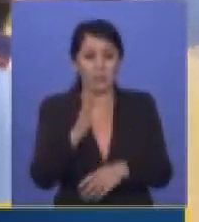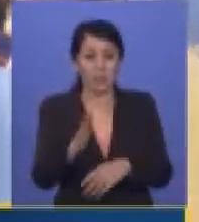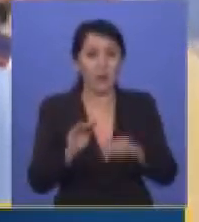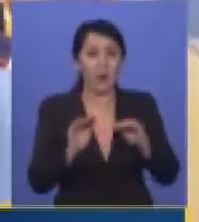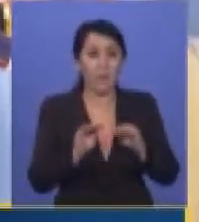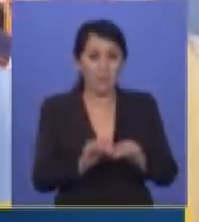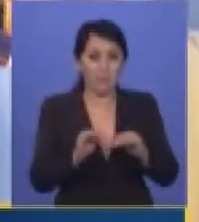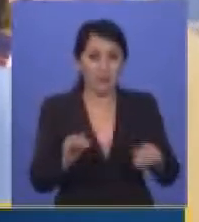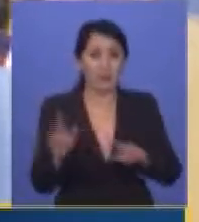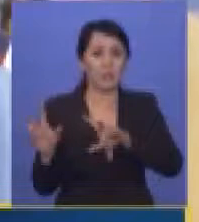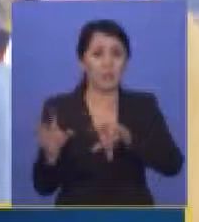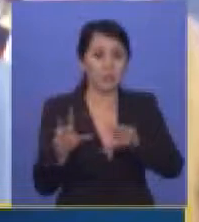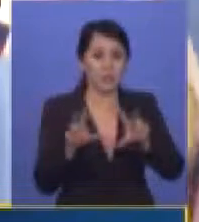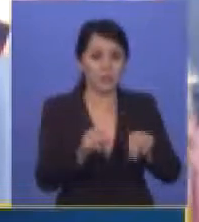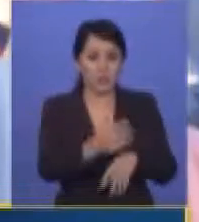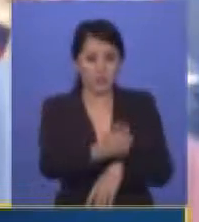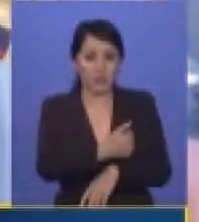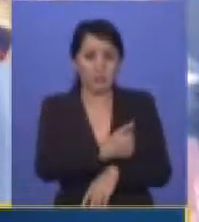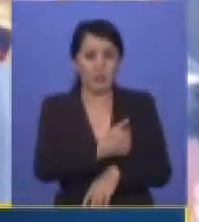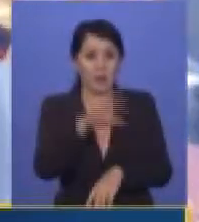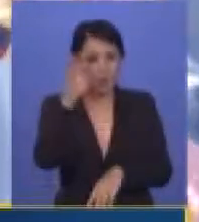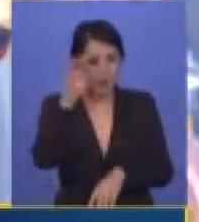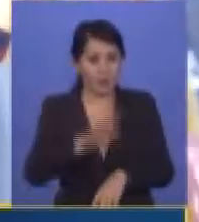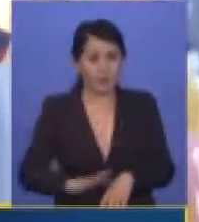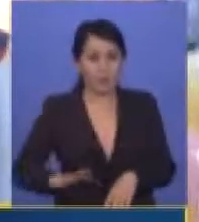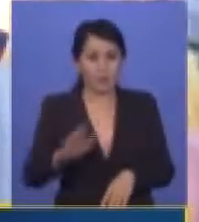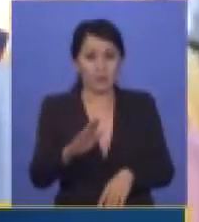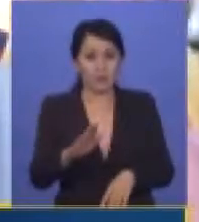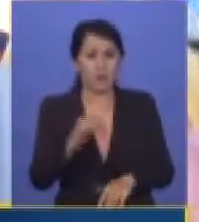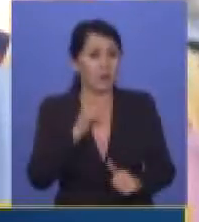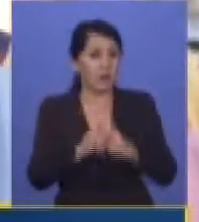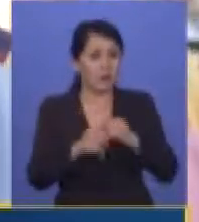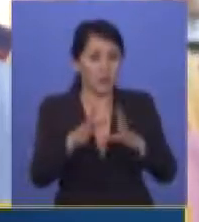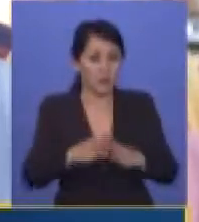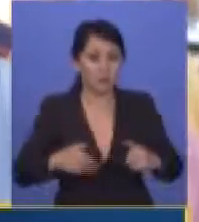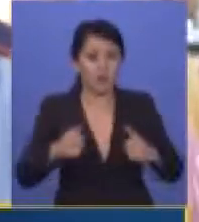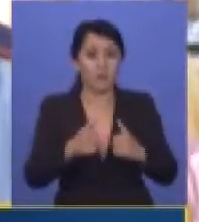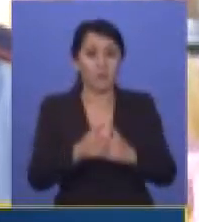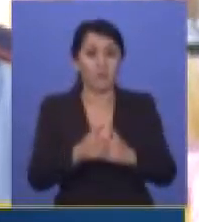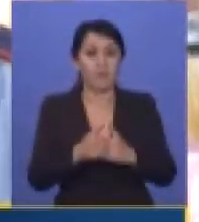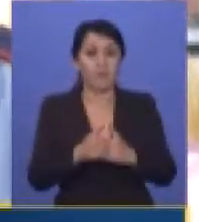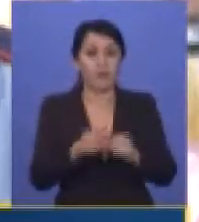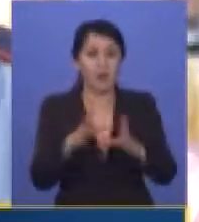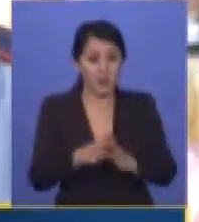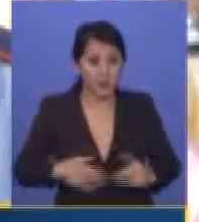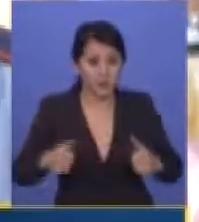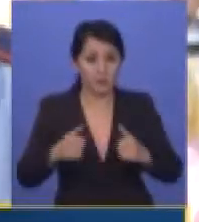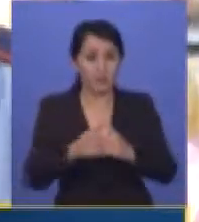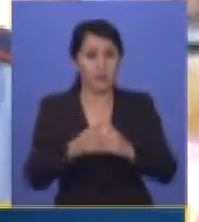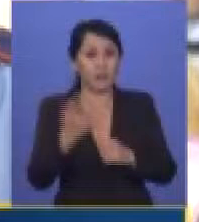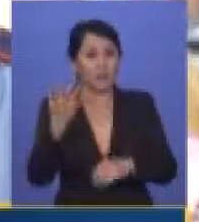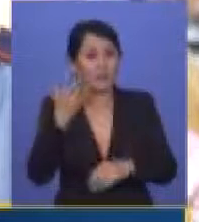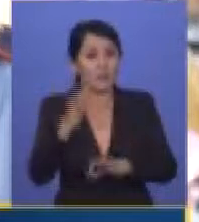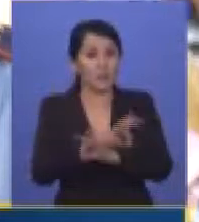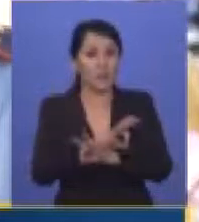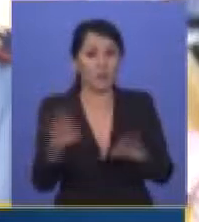Балаларға бақытты балалық тілейміз. Еліміздегі әрбір шаңыраққа тілейтініміз. Шаңырақтарында әрқашанда